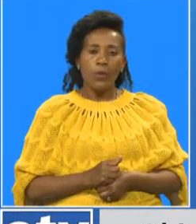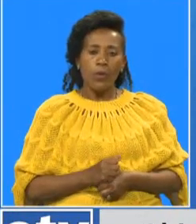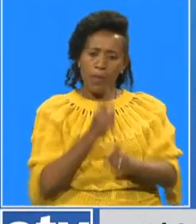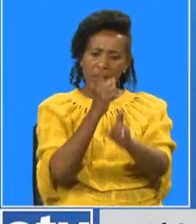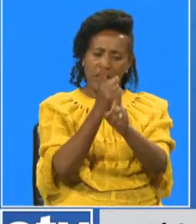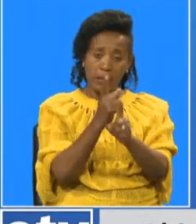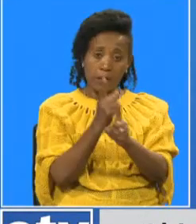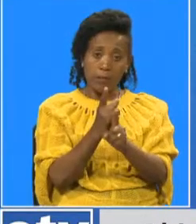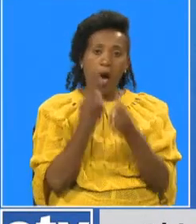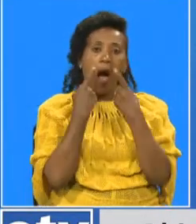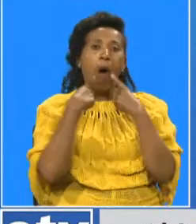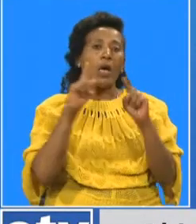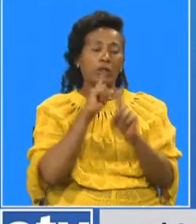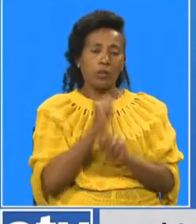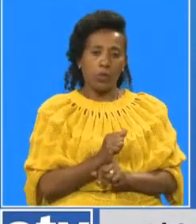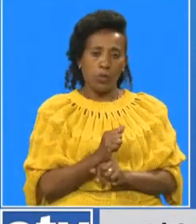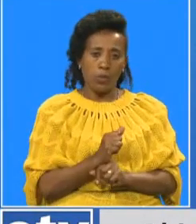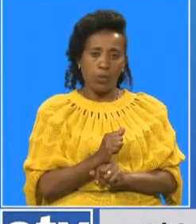በእርግጥም ያው አዋጅ ነው